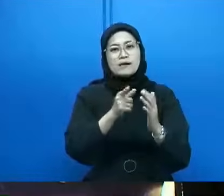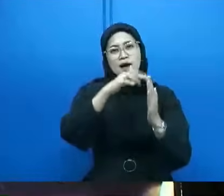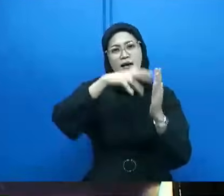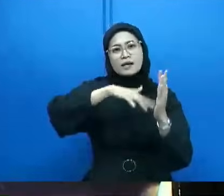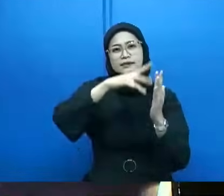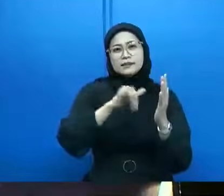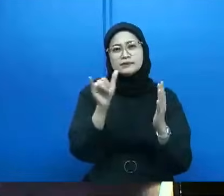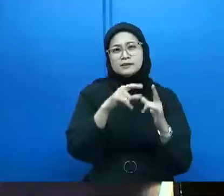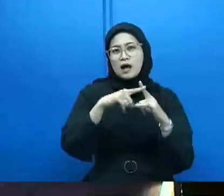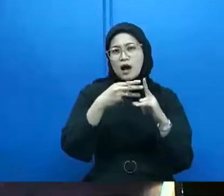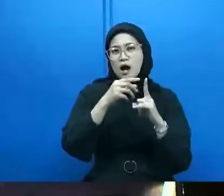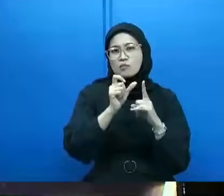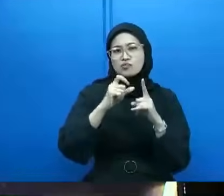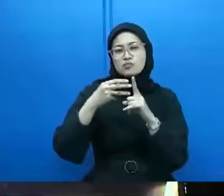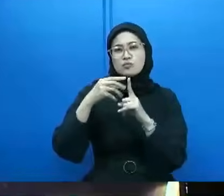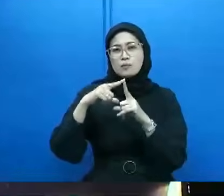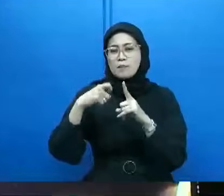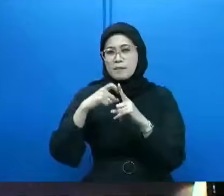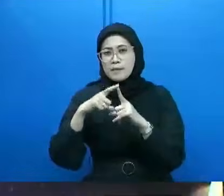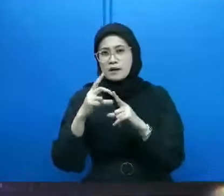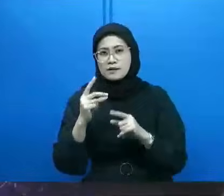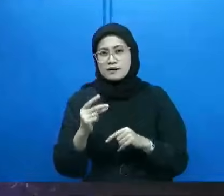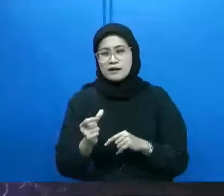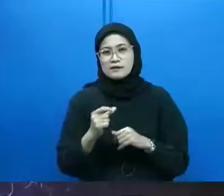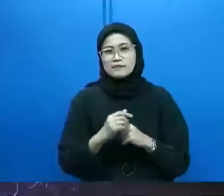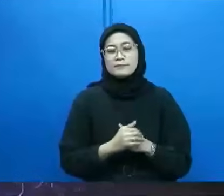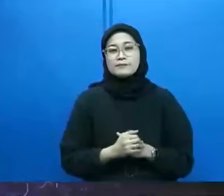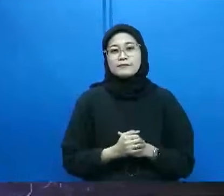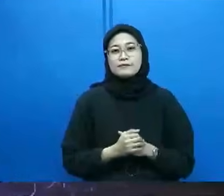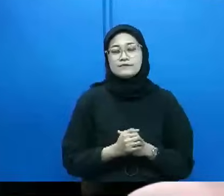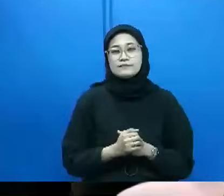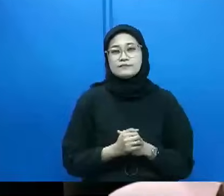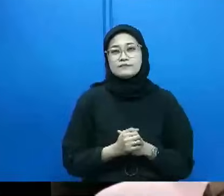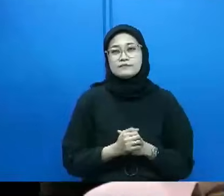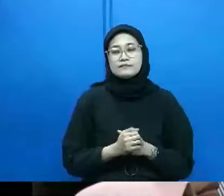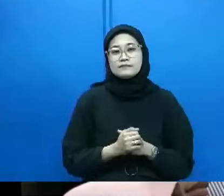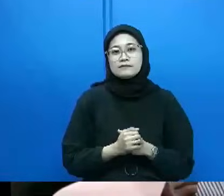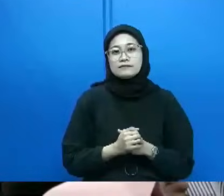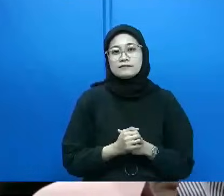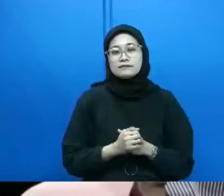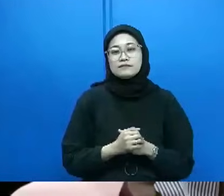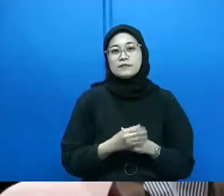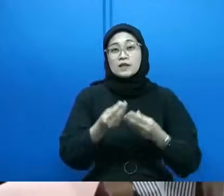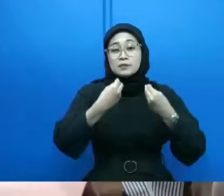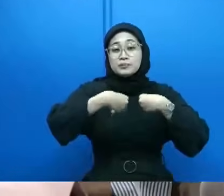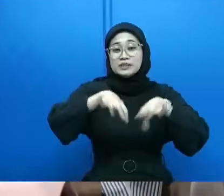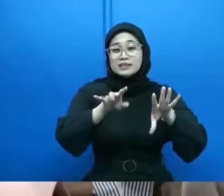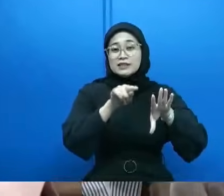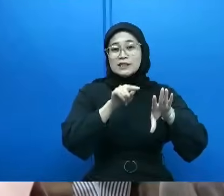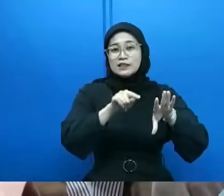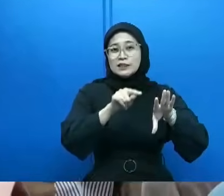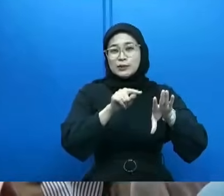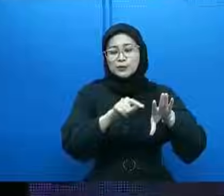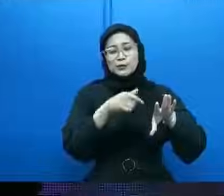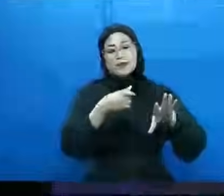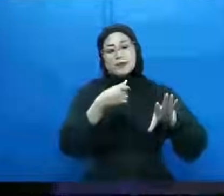Bukan ngarah pedagang atau untuk jualannya. Bukan mengarah konsumennya. Tapi yang dipikirkan, bagaimana caranya saya berdagang tapi tetap sholat saya